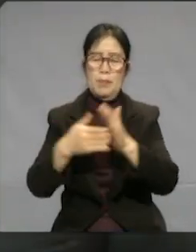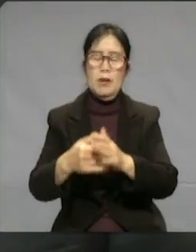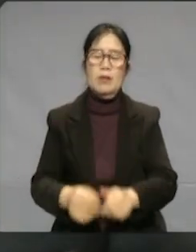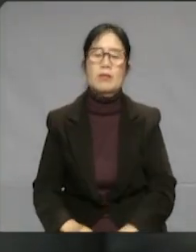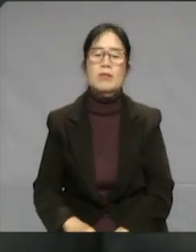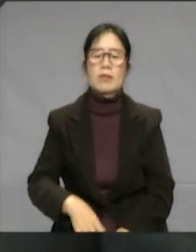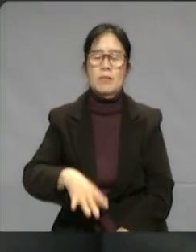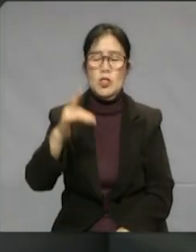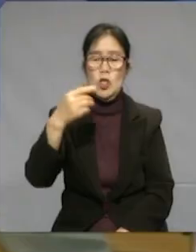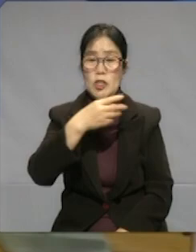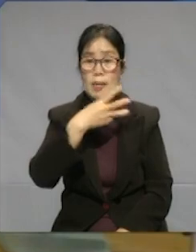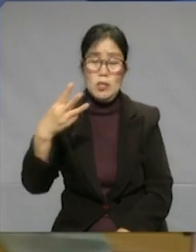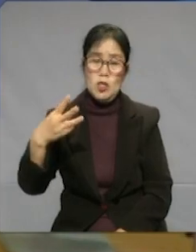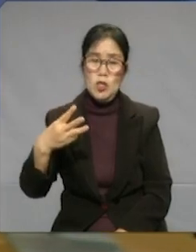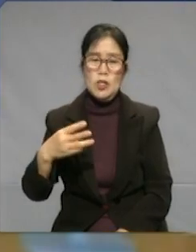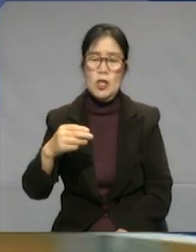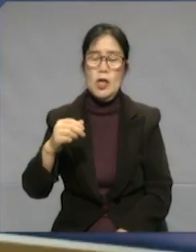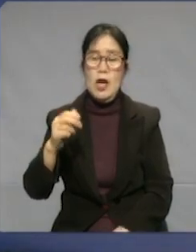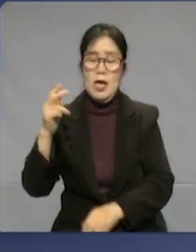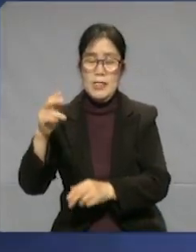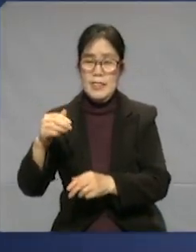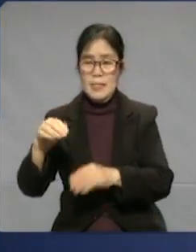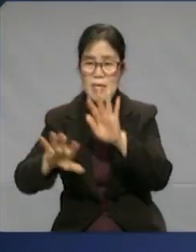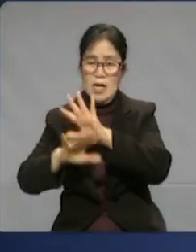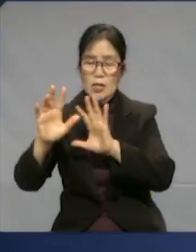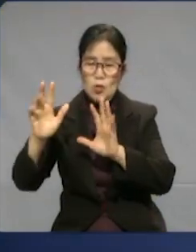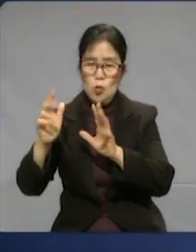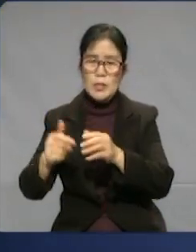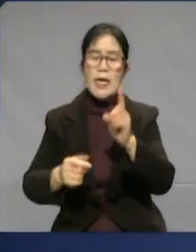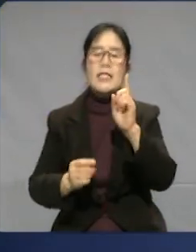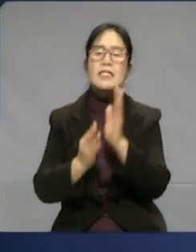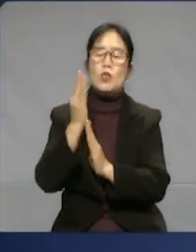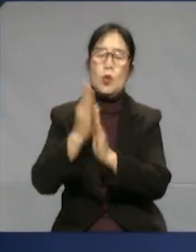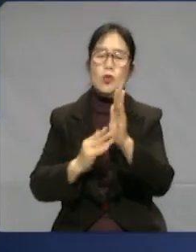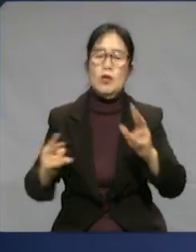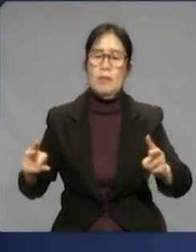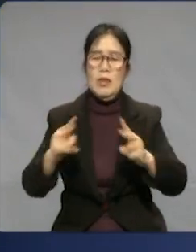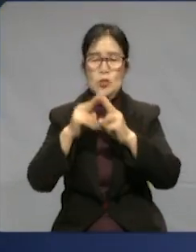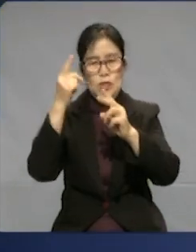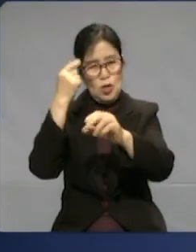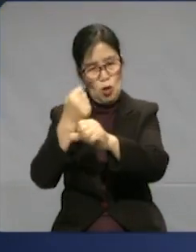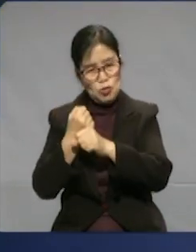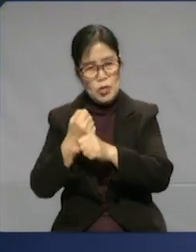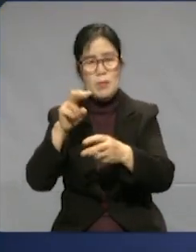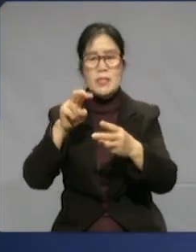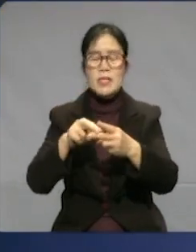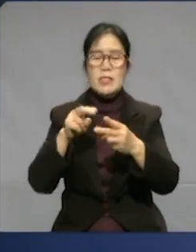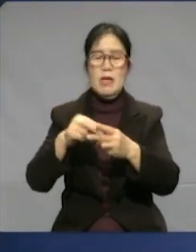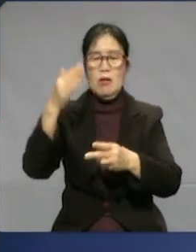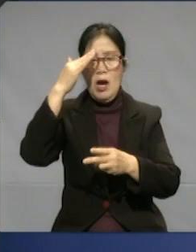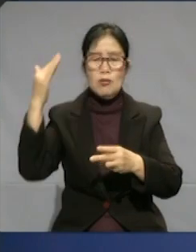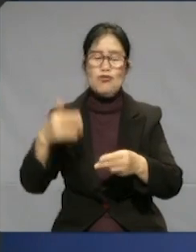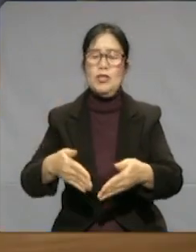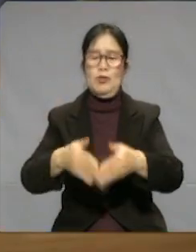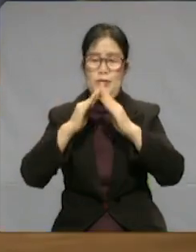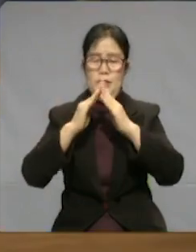우선 삼성전자와 ASML은 1조 원 규모의 반도체 연구개발센터를 국내에